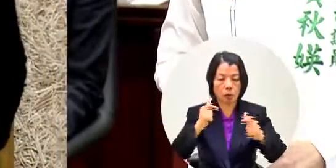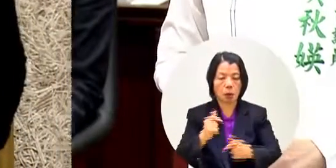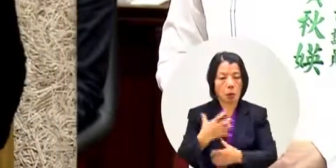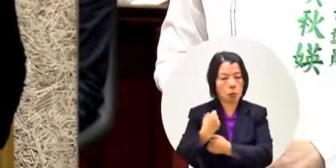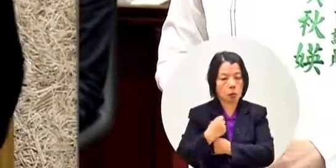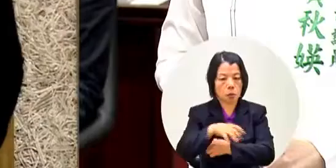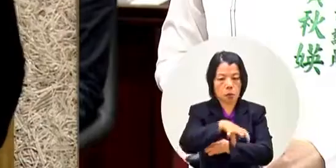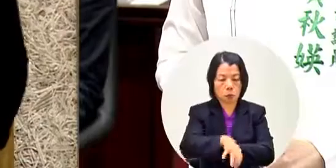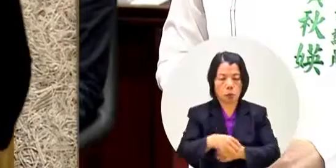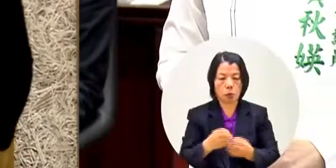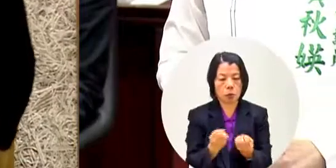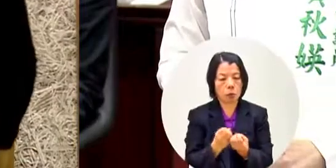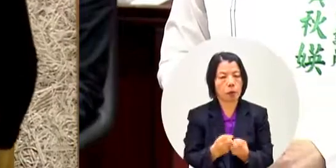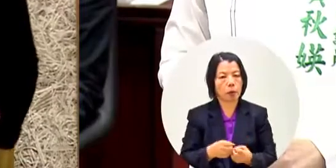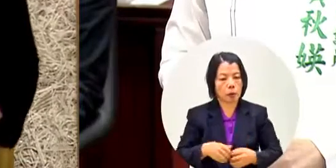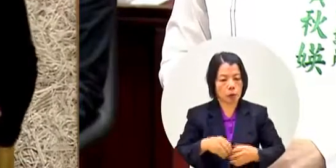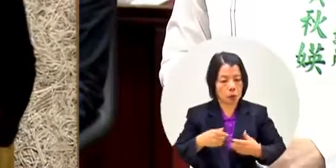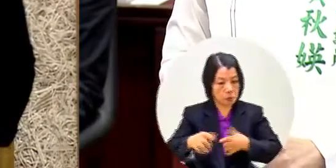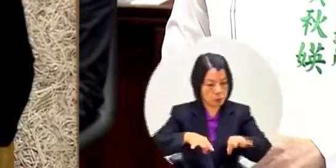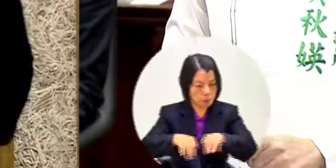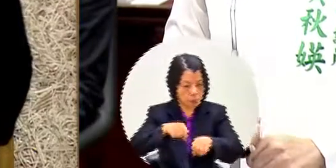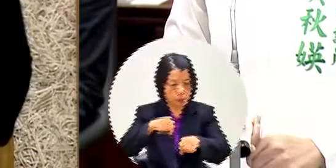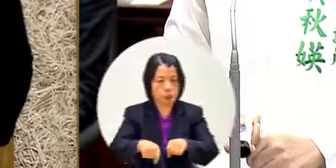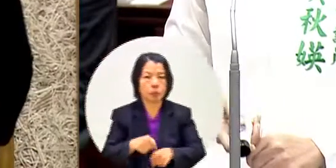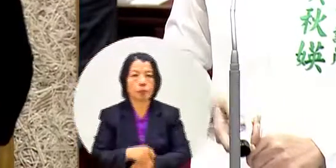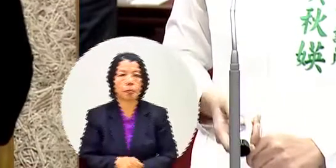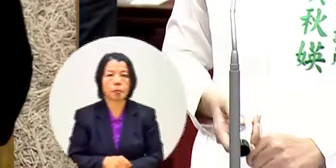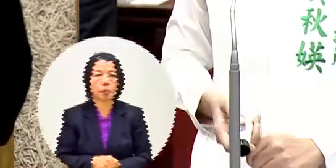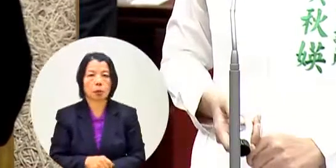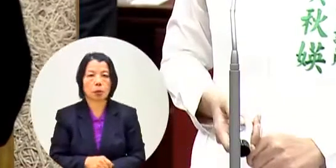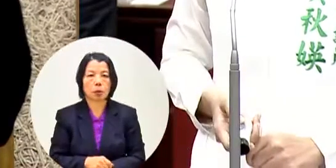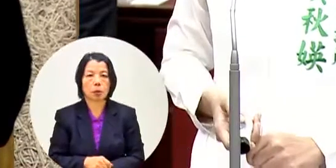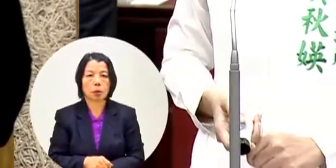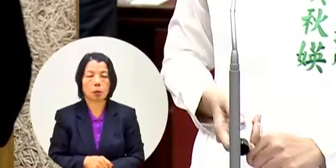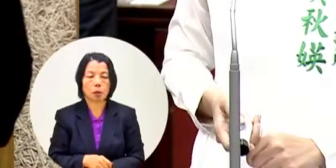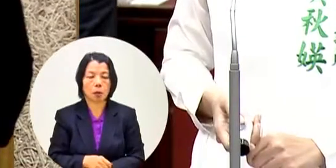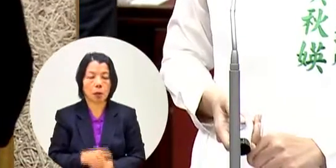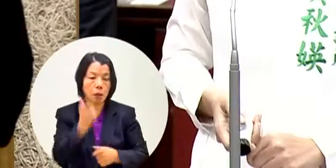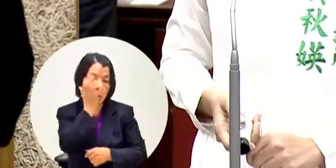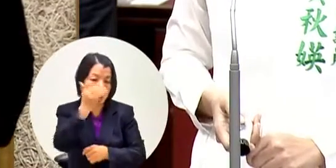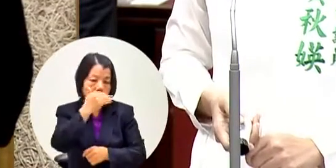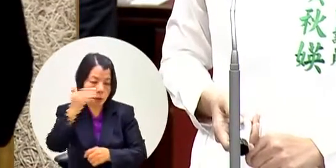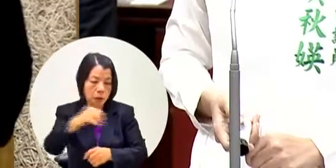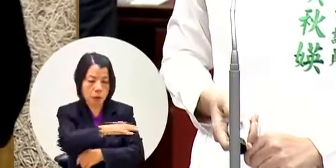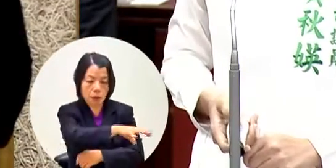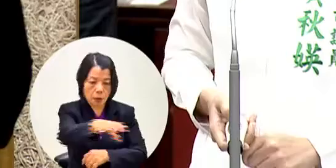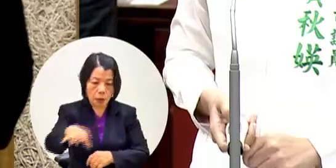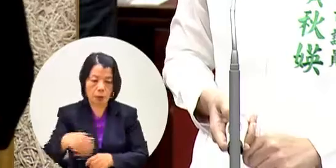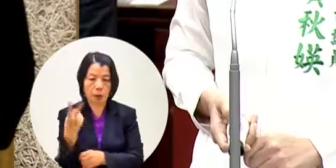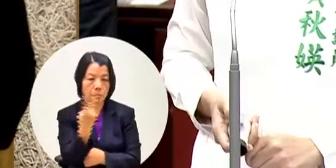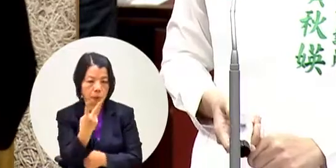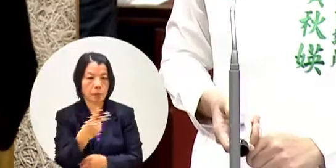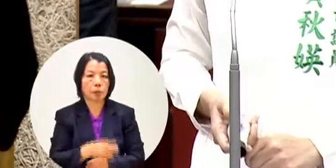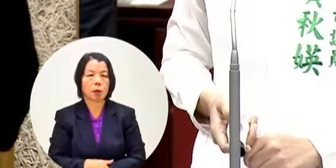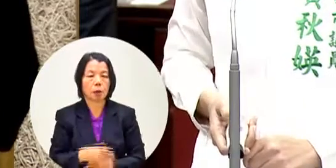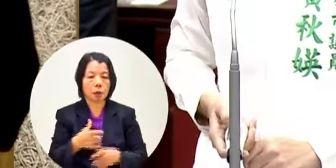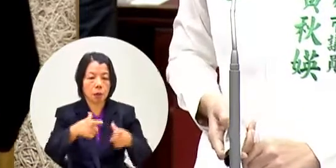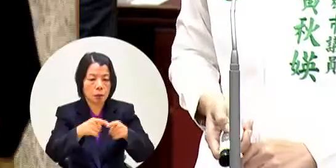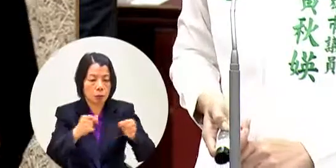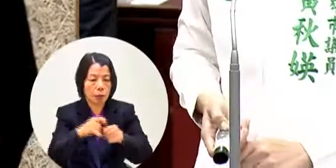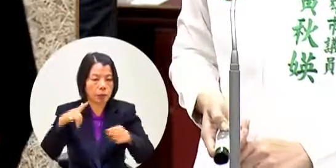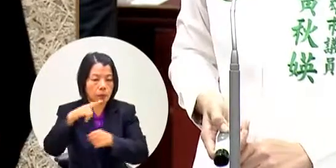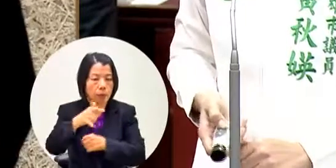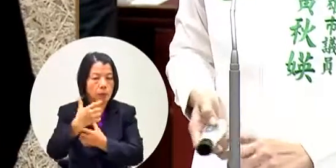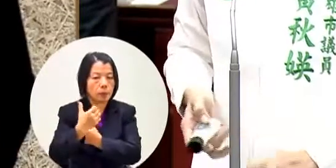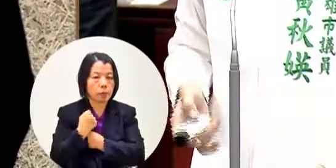想要了解一下预期未来我们活化维管之后的创生的一个效益。谢谢文化局长。 我们请文化局